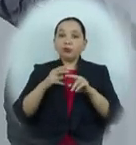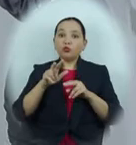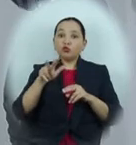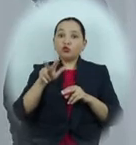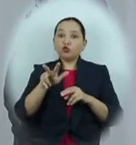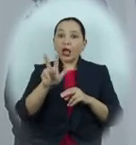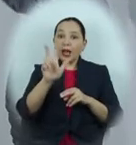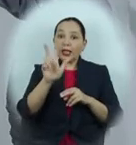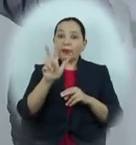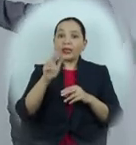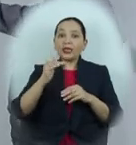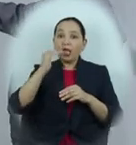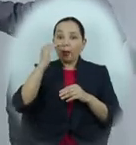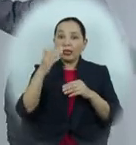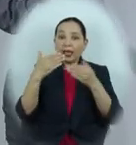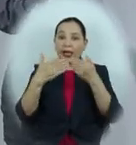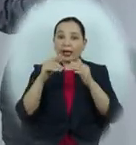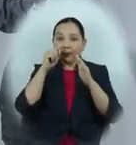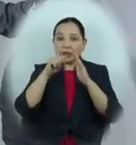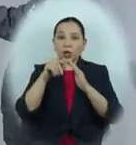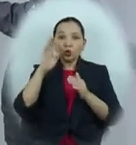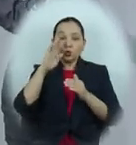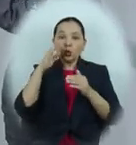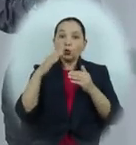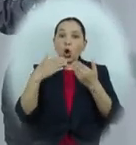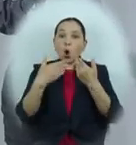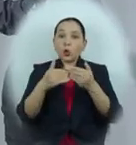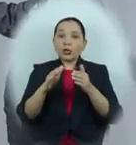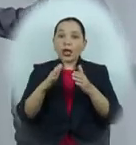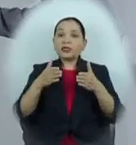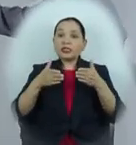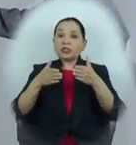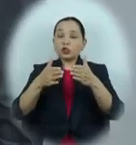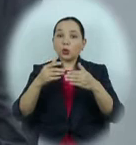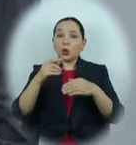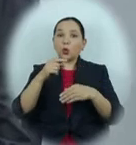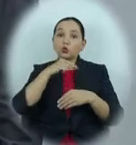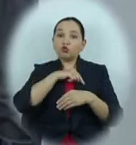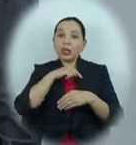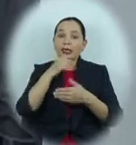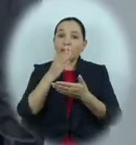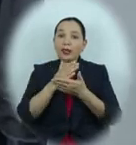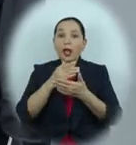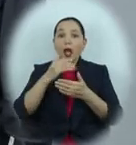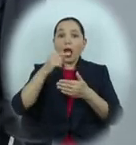ustaligimiz tepadan kirib kelayotgan suvni o'tkazish xususiyatiga ega. Ichki